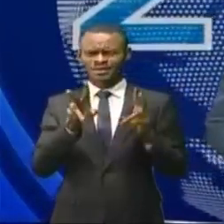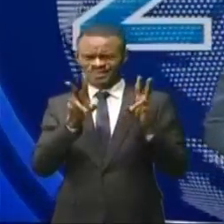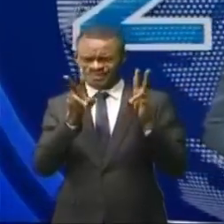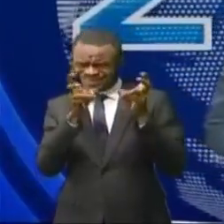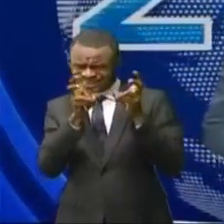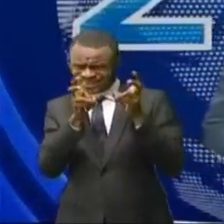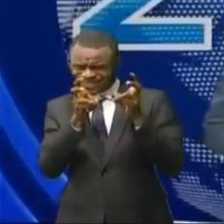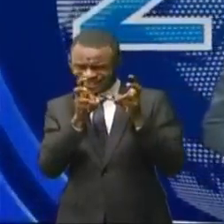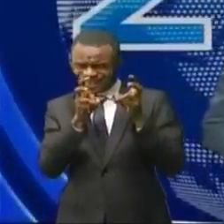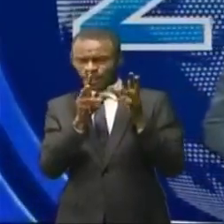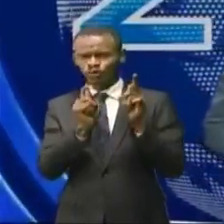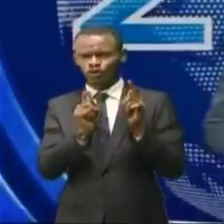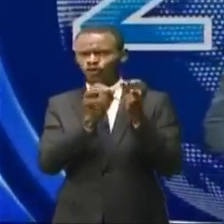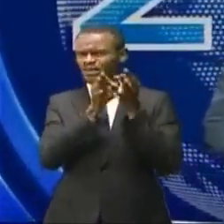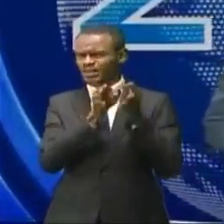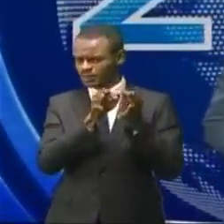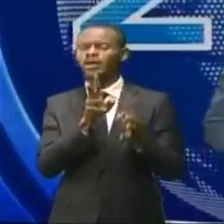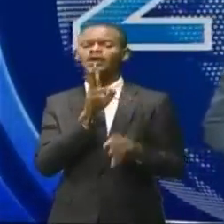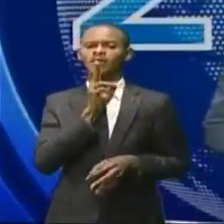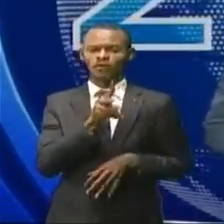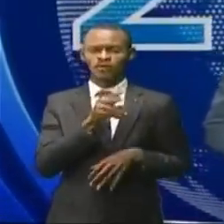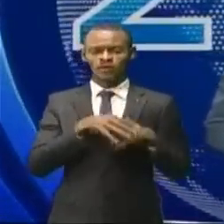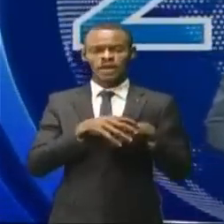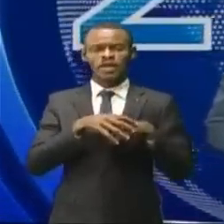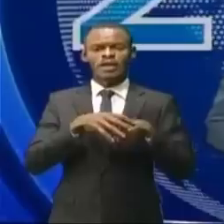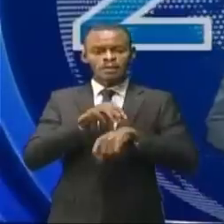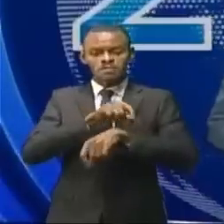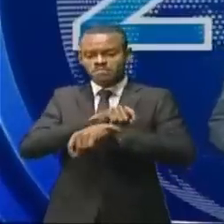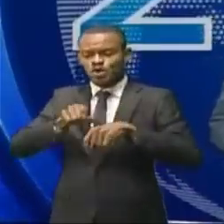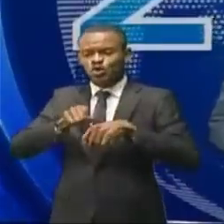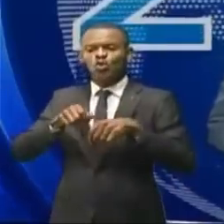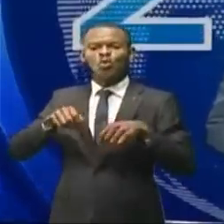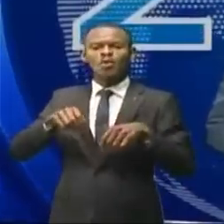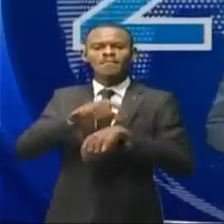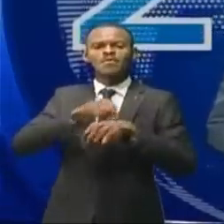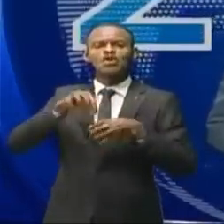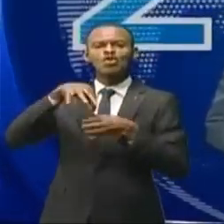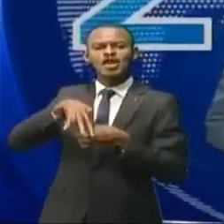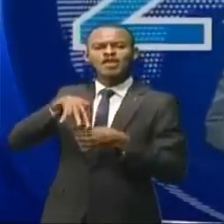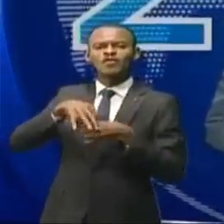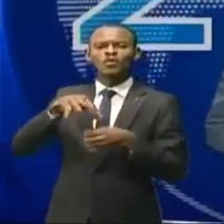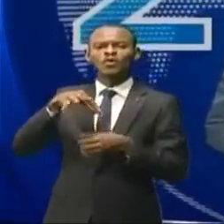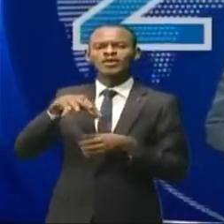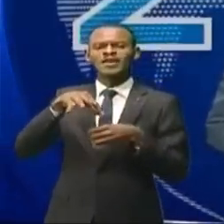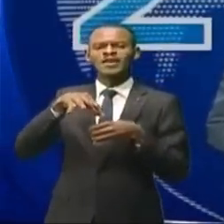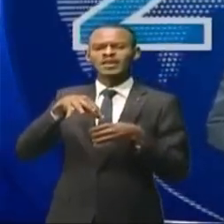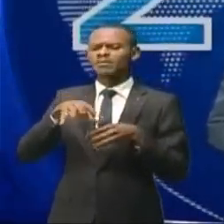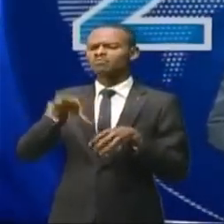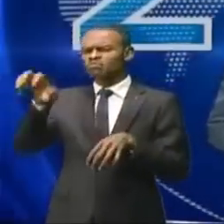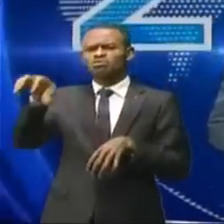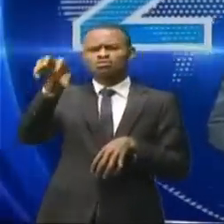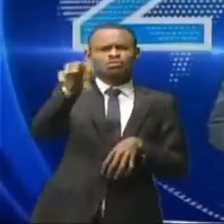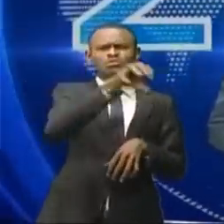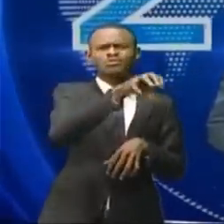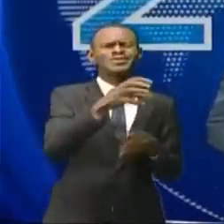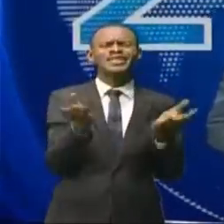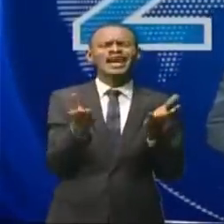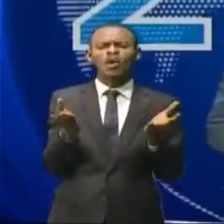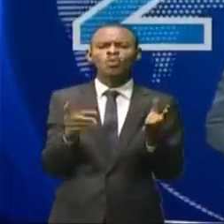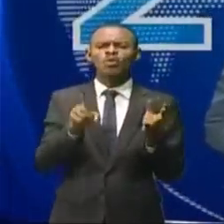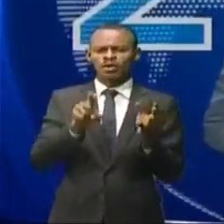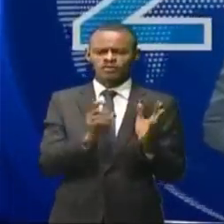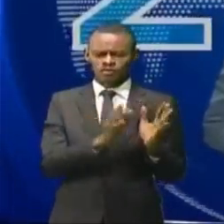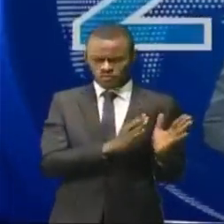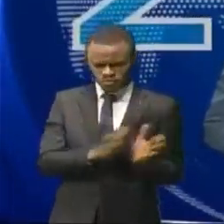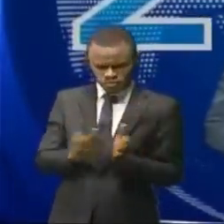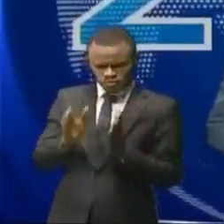cartographie des bureaux de vote et de dépouillement qui va constituer une base de données pour le personnel électoral c'est l'objectif de la formation